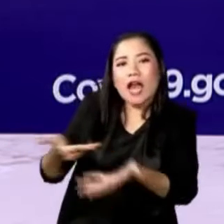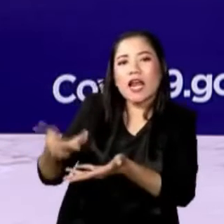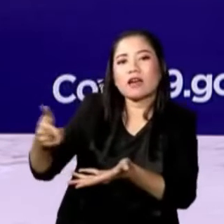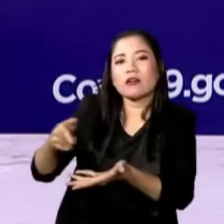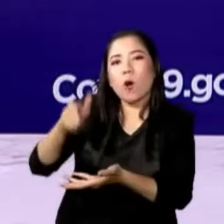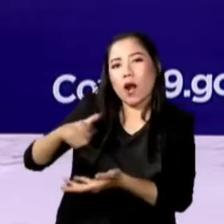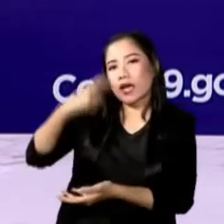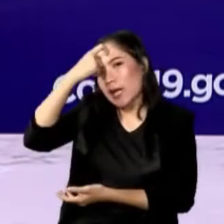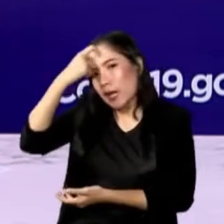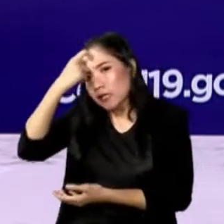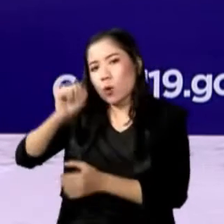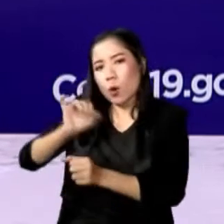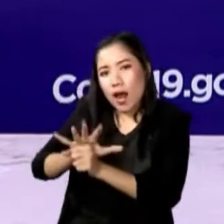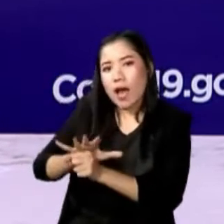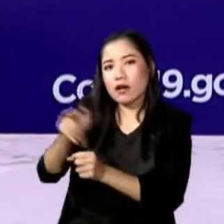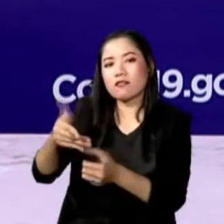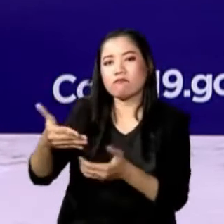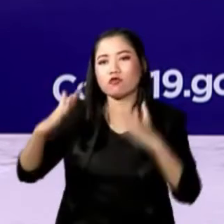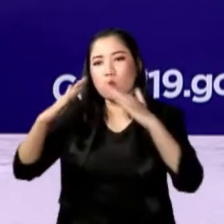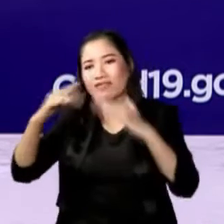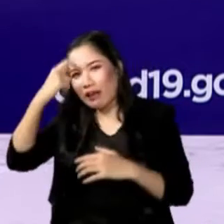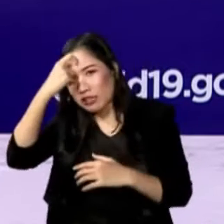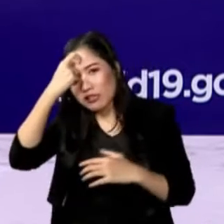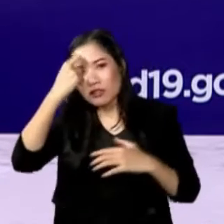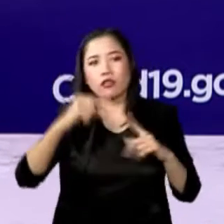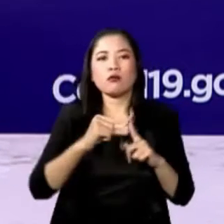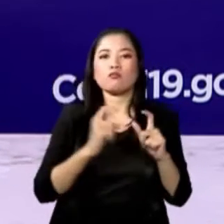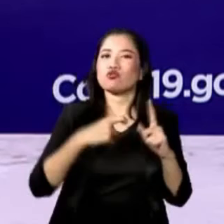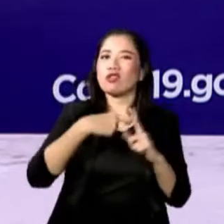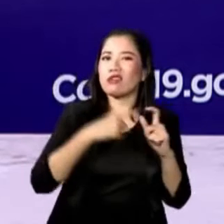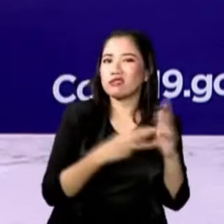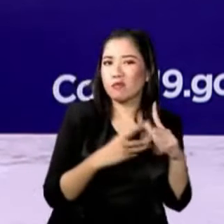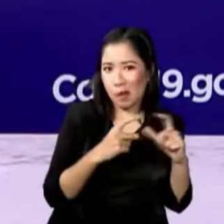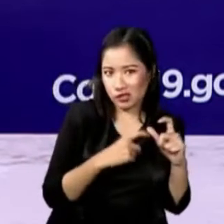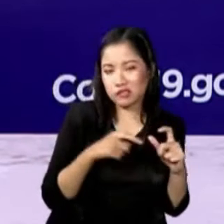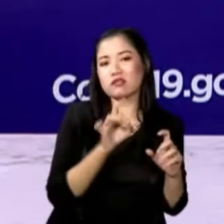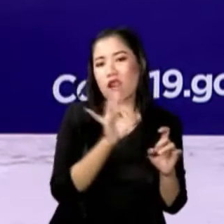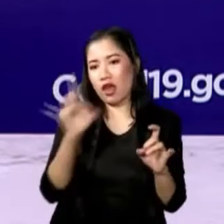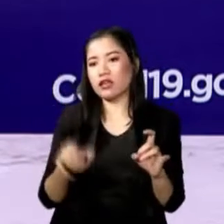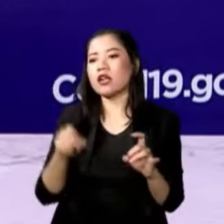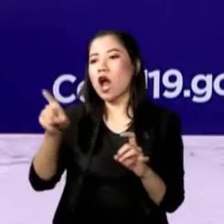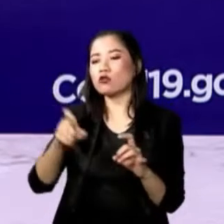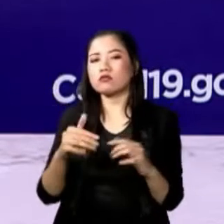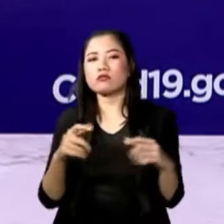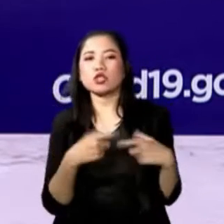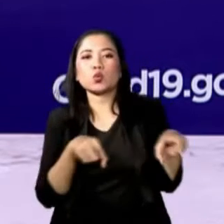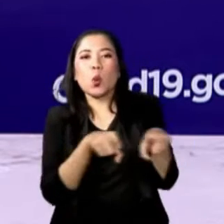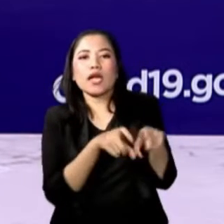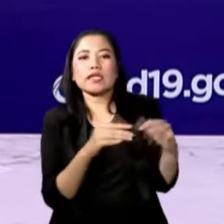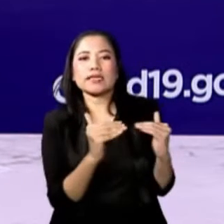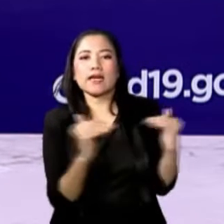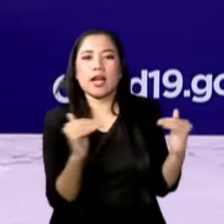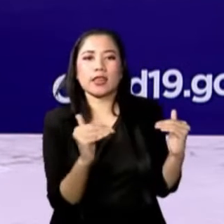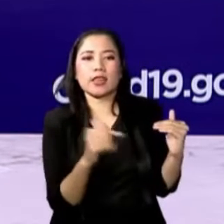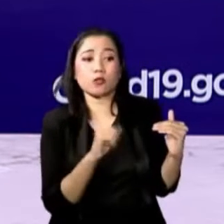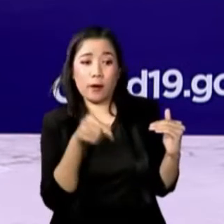COVID-19 di setiap fasilitas kesehatan agar sesuai dengan standar, sehingga mereka yang dirawat dapat segera